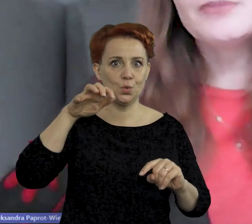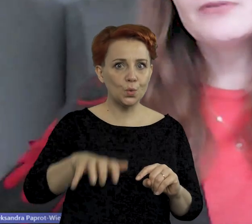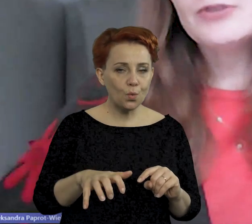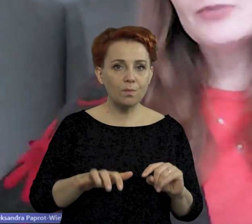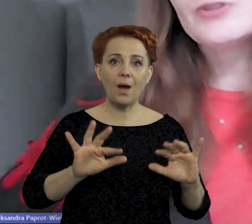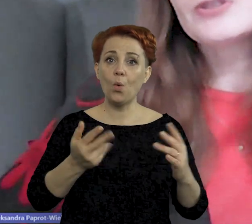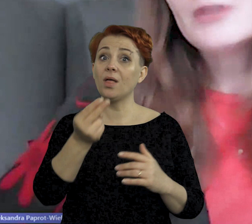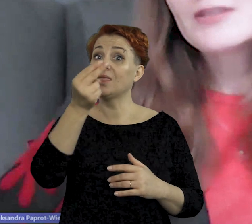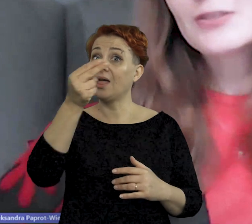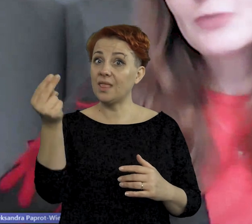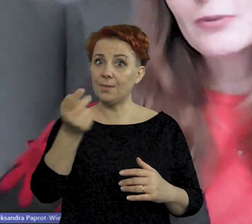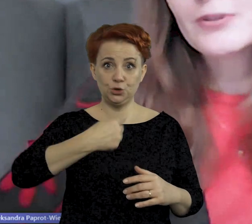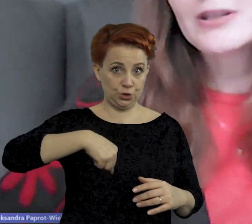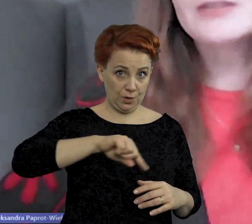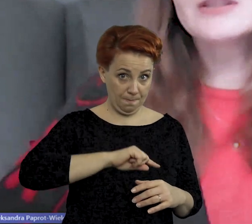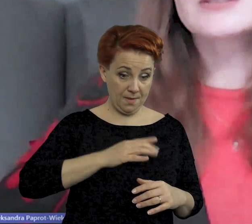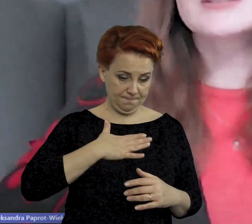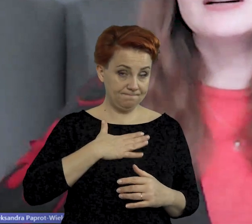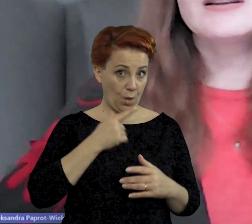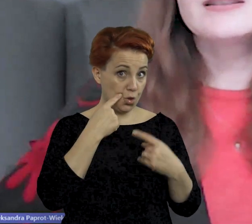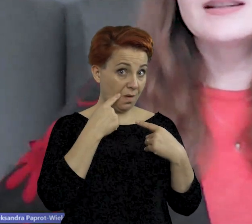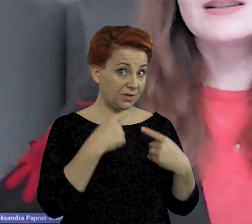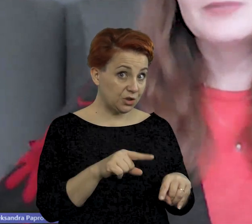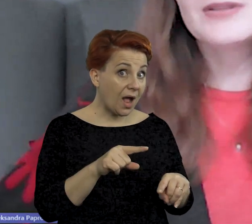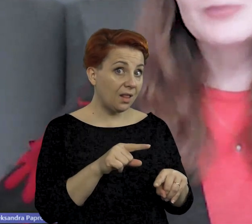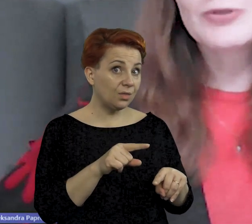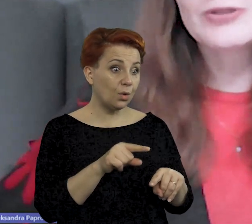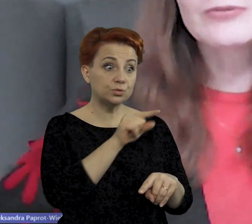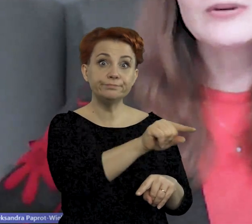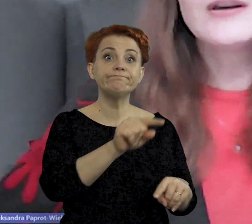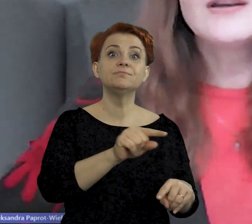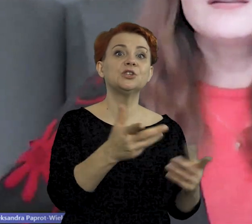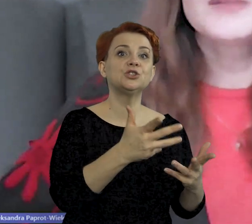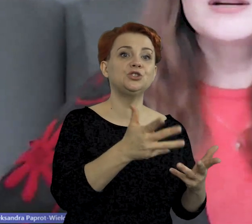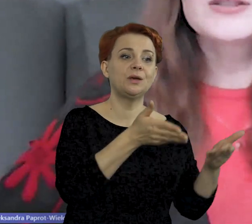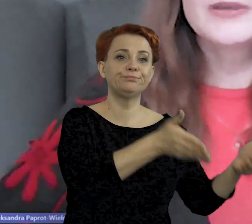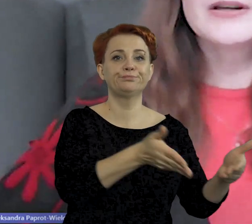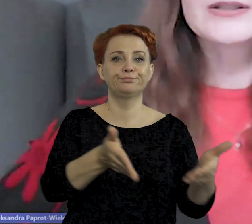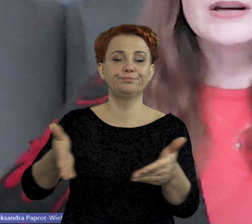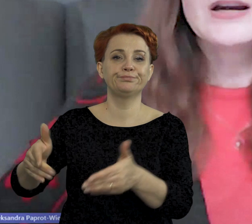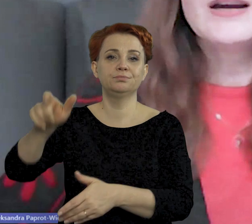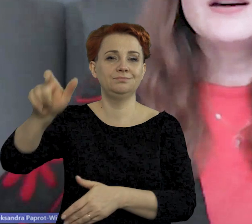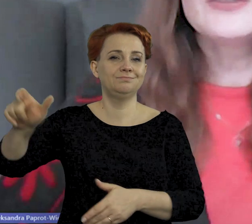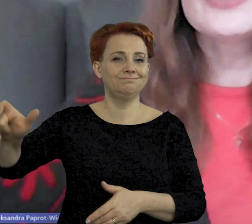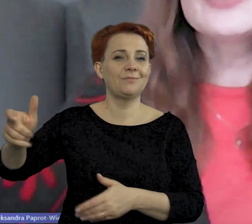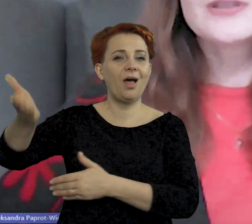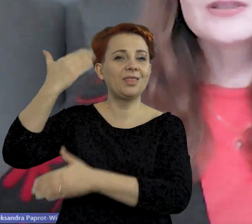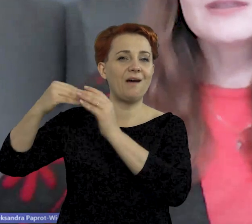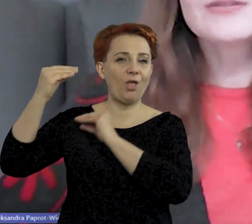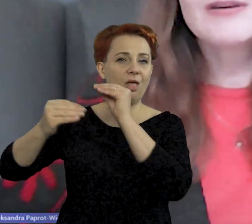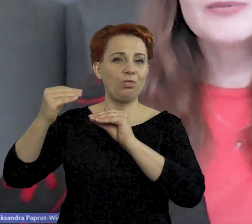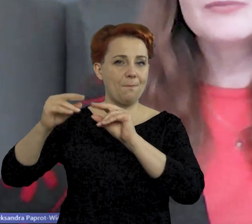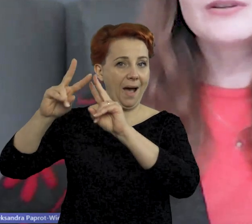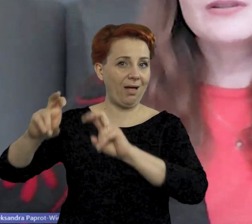czy powinniśmy i czy my jesteśmy odpowiedzialni też za te miejsca spoczynku badaczy i badaczek. No tutaj